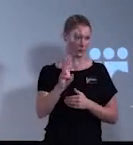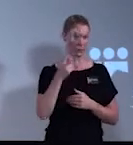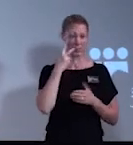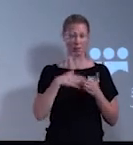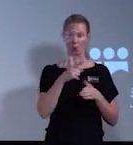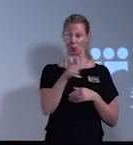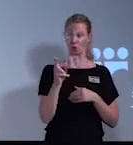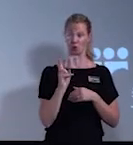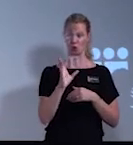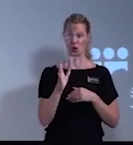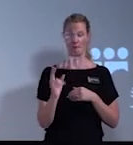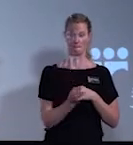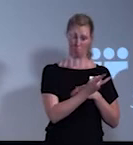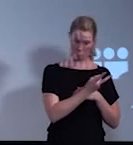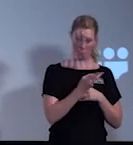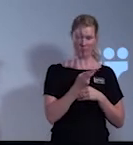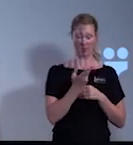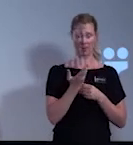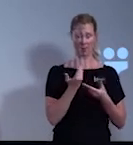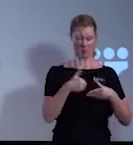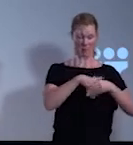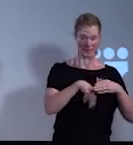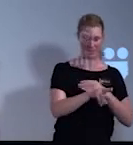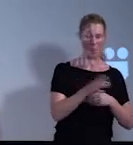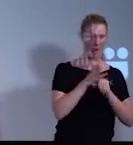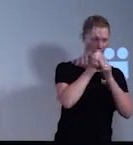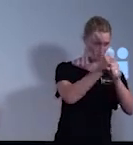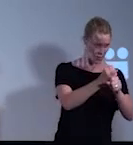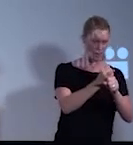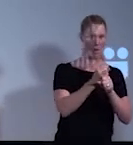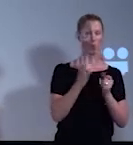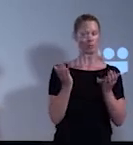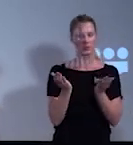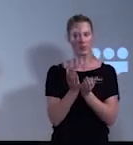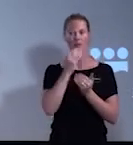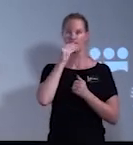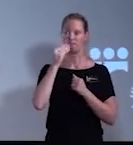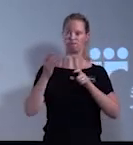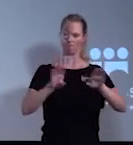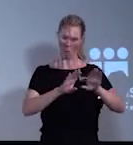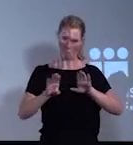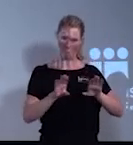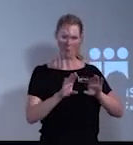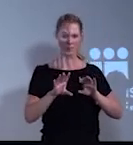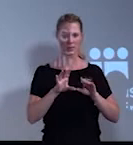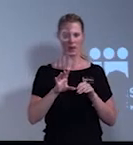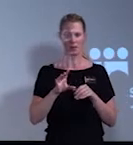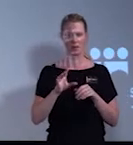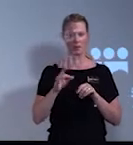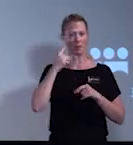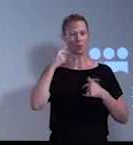här nya att både komma in och etablera sig och samtidigt vårda det... kultur-